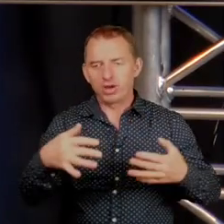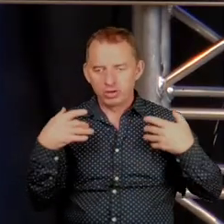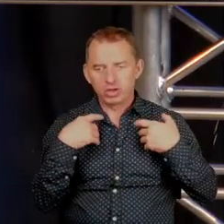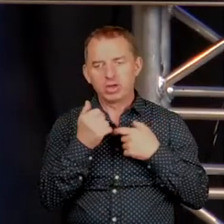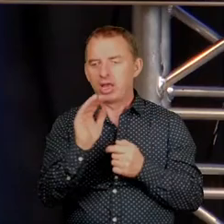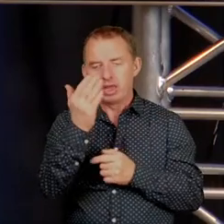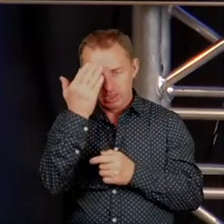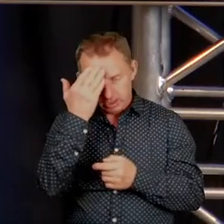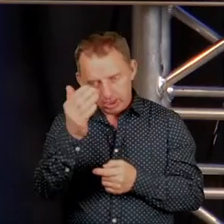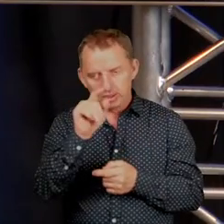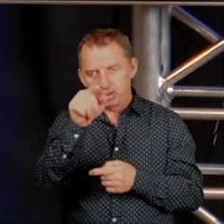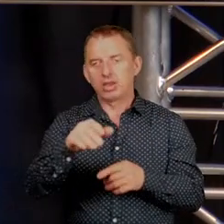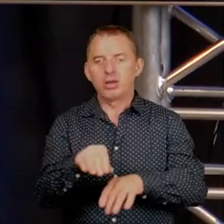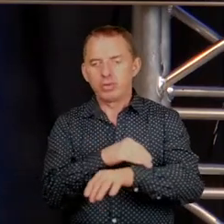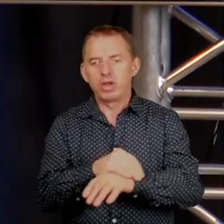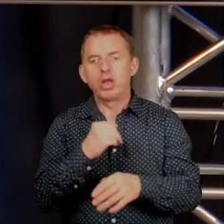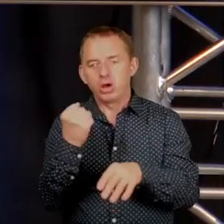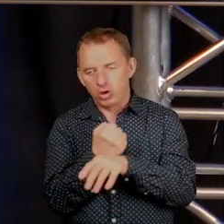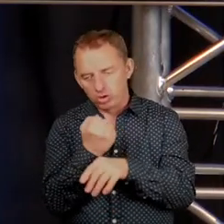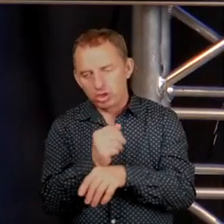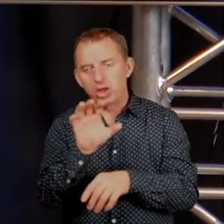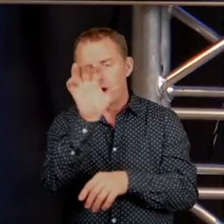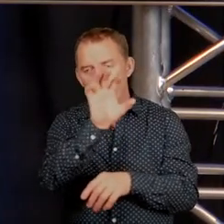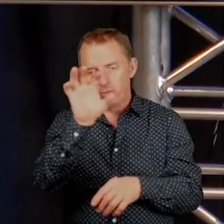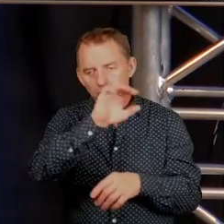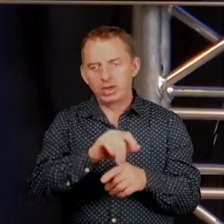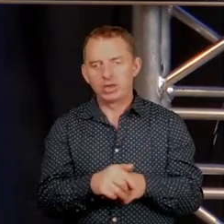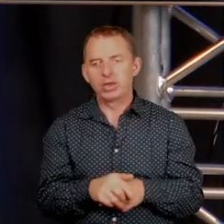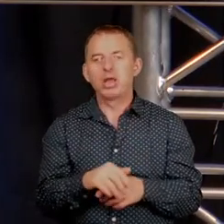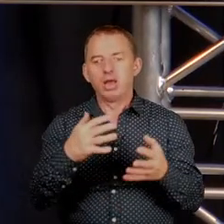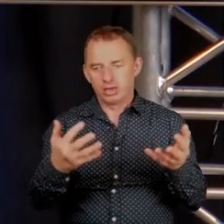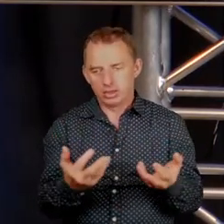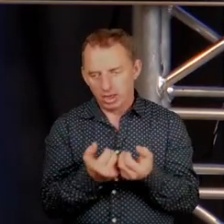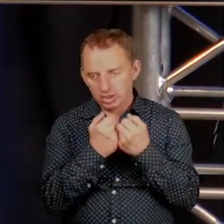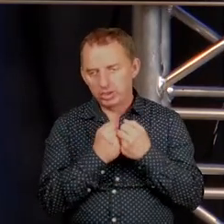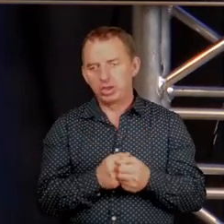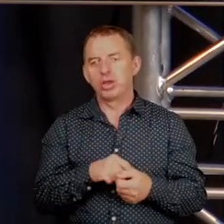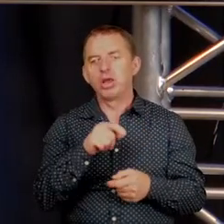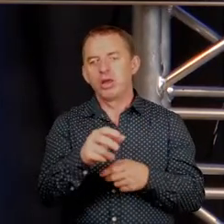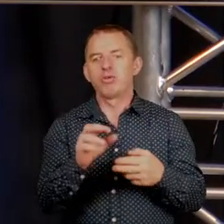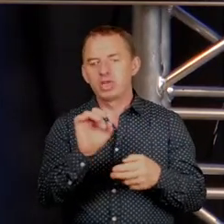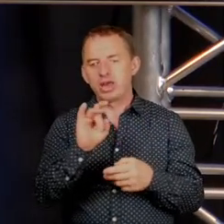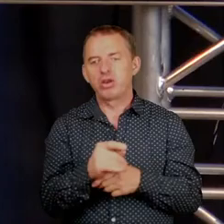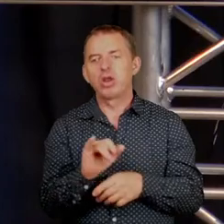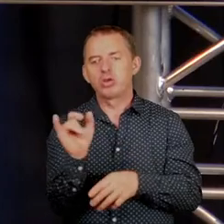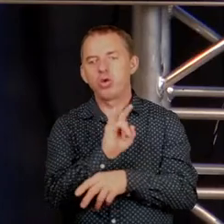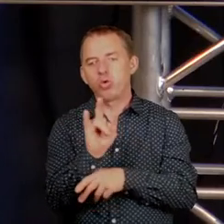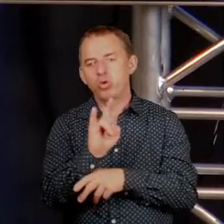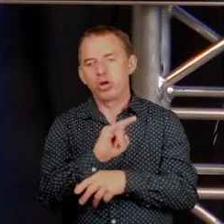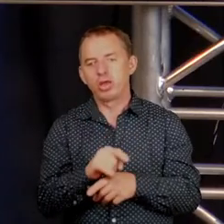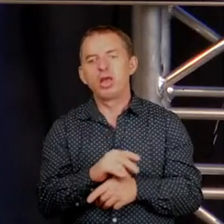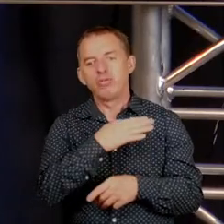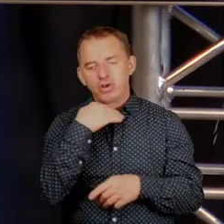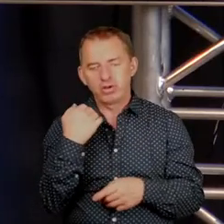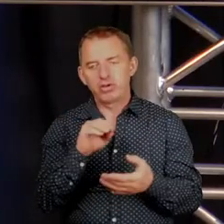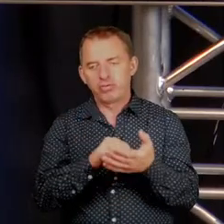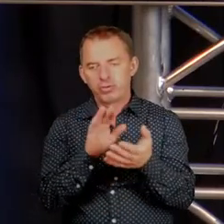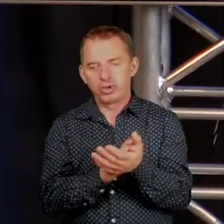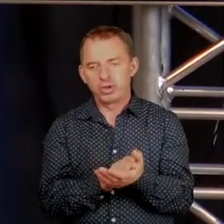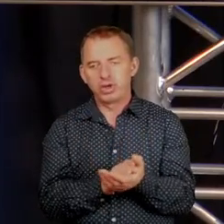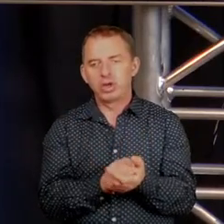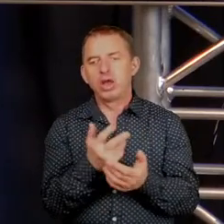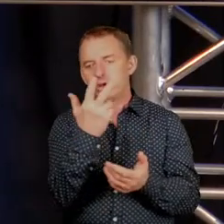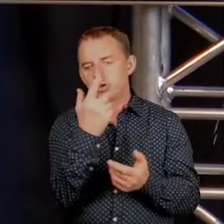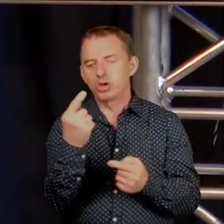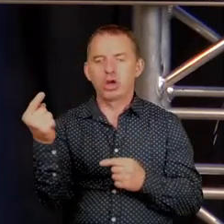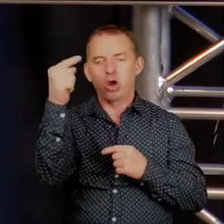znacie tego materiału, koniecznie obejrzyjcie go, a znajdziecie go w serwisie YouTube. Wystarczy wpisać hasło Trzy